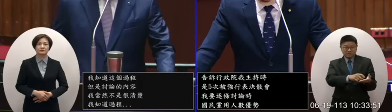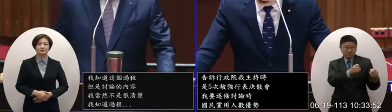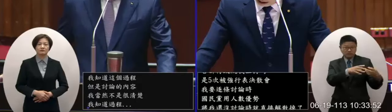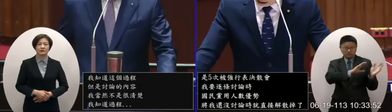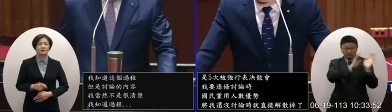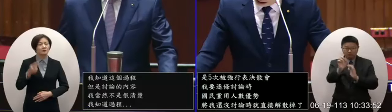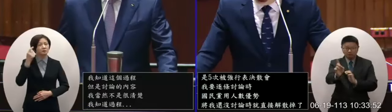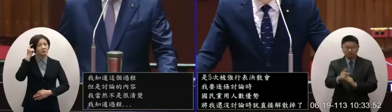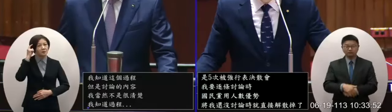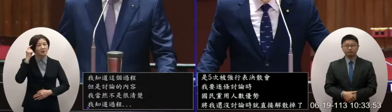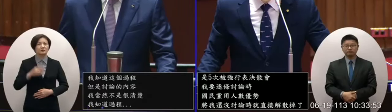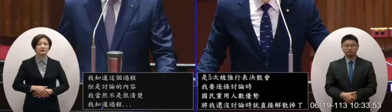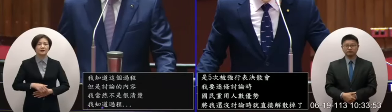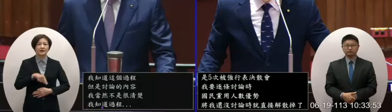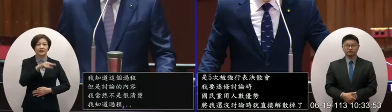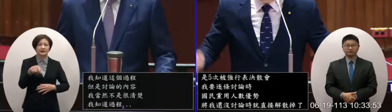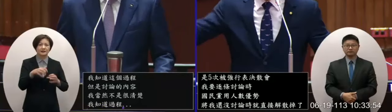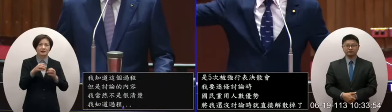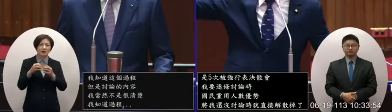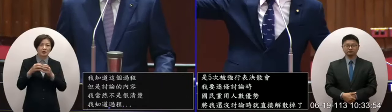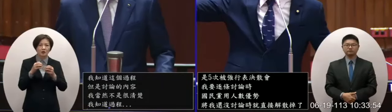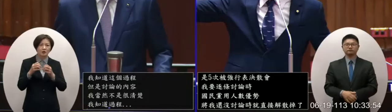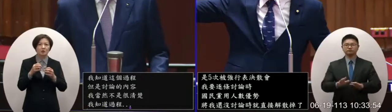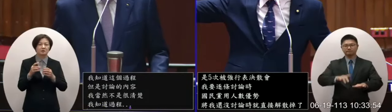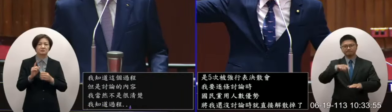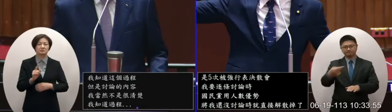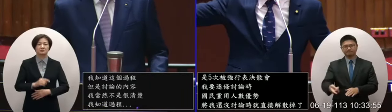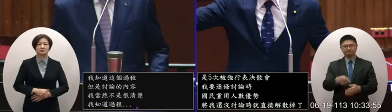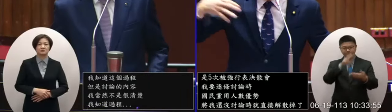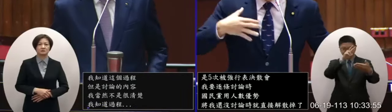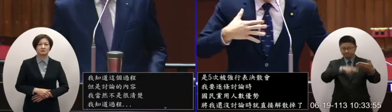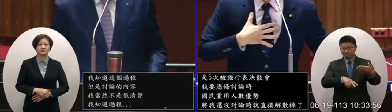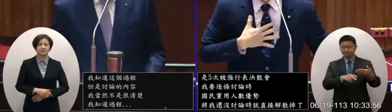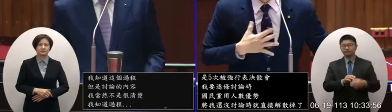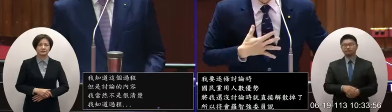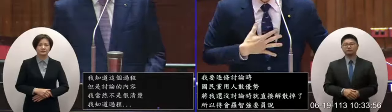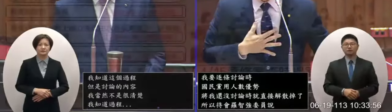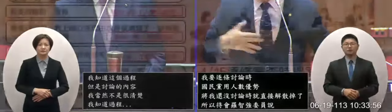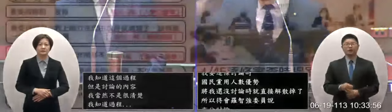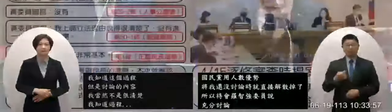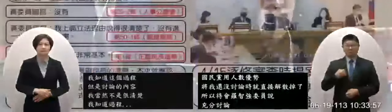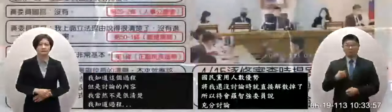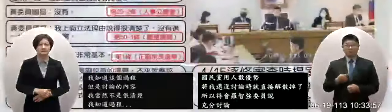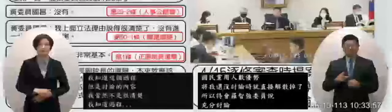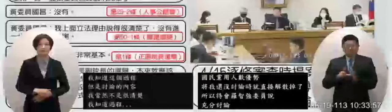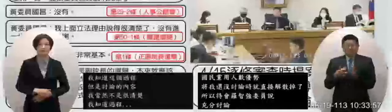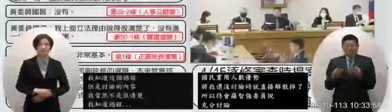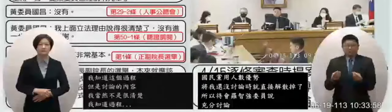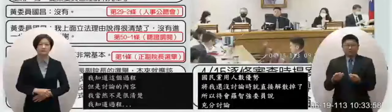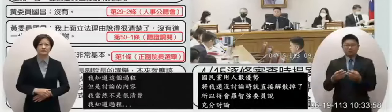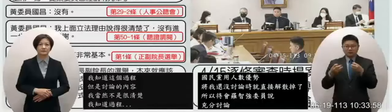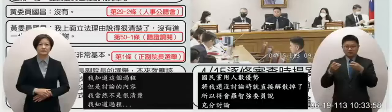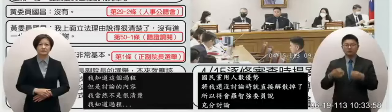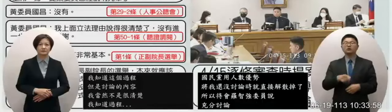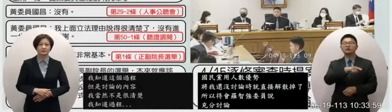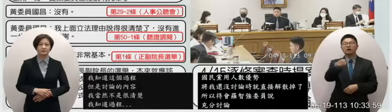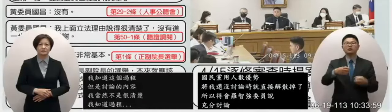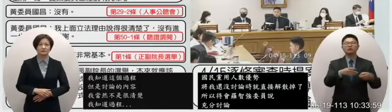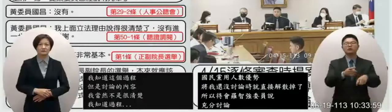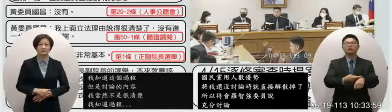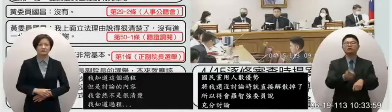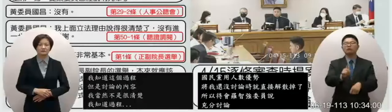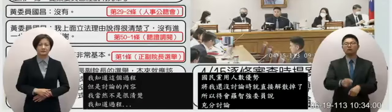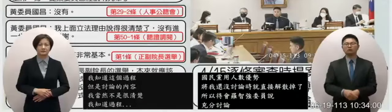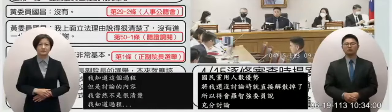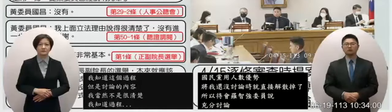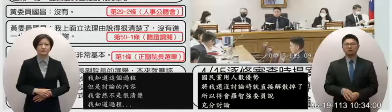应该认为，或许他讨论的更少。 好，来我们看一下，我们是完全没有机会讨论，他们的讨论是这样子哈，总共呢